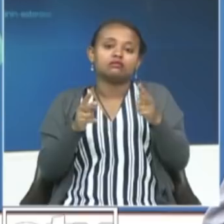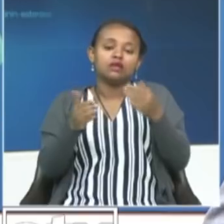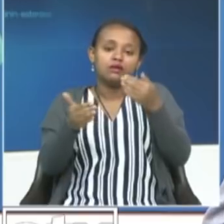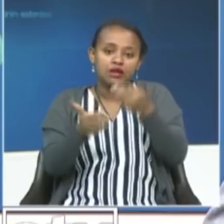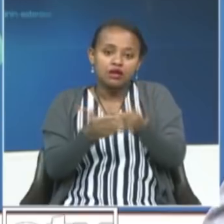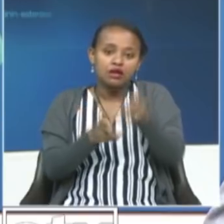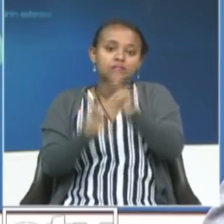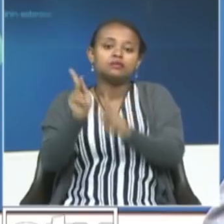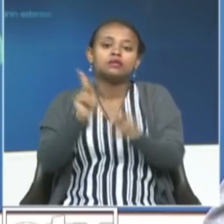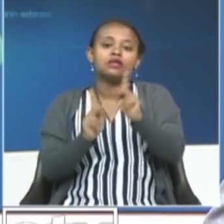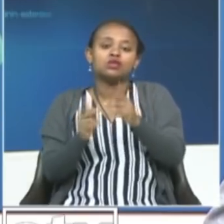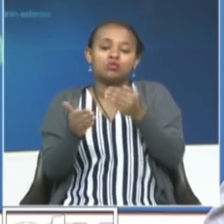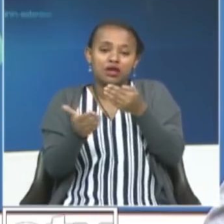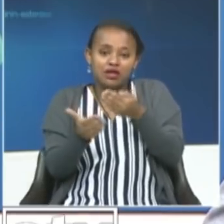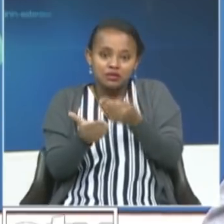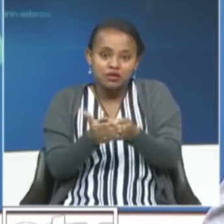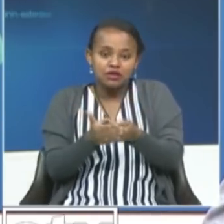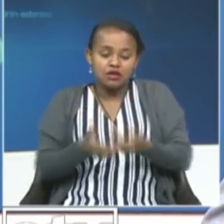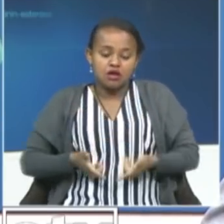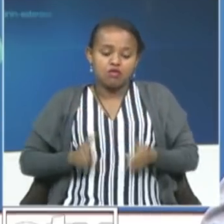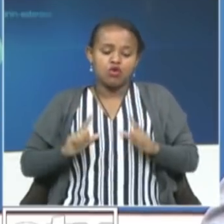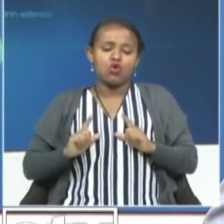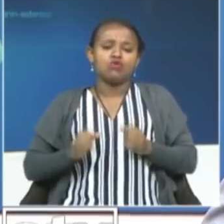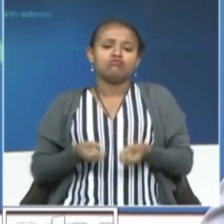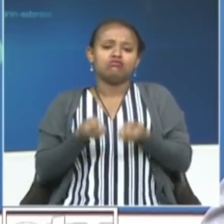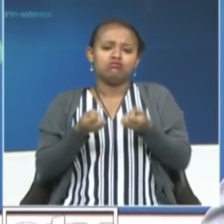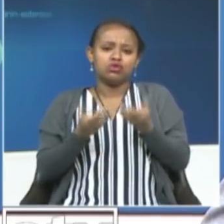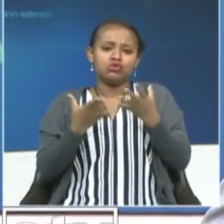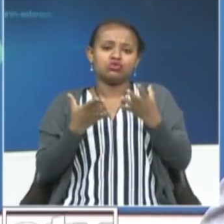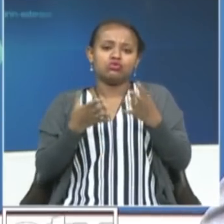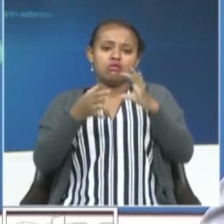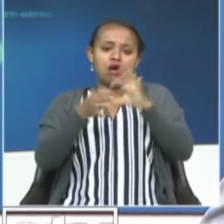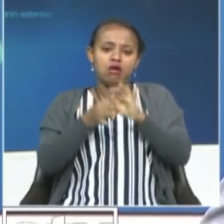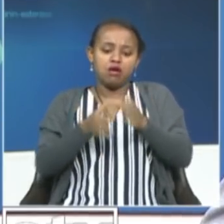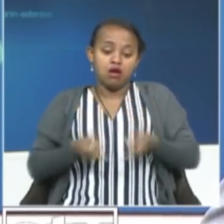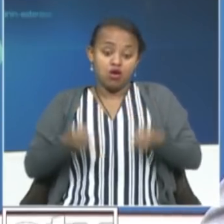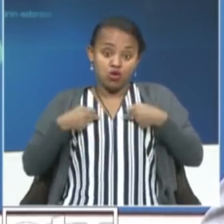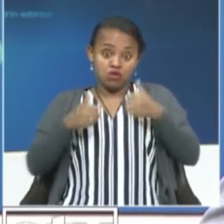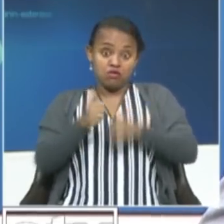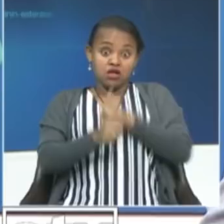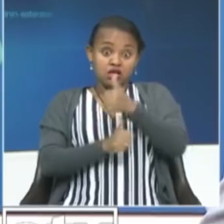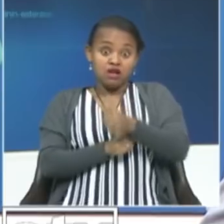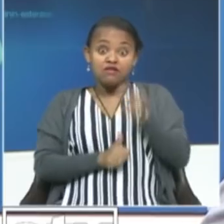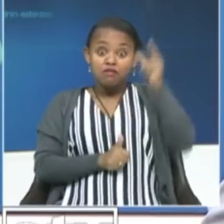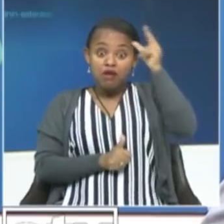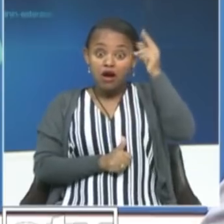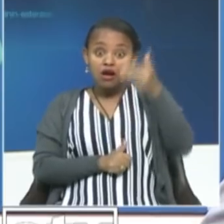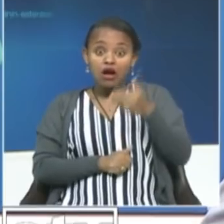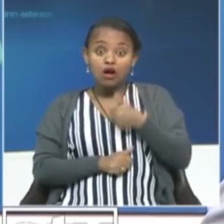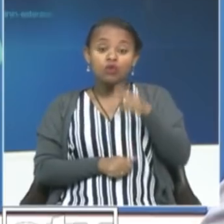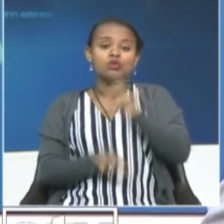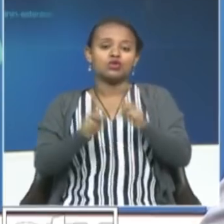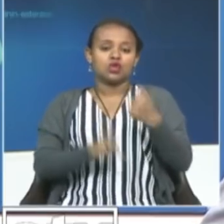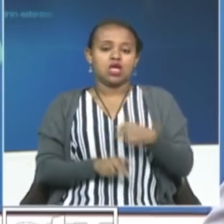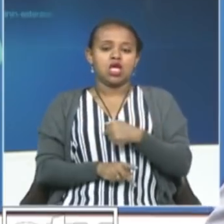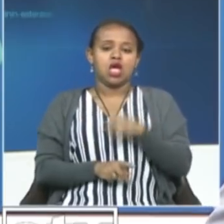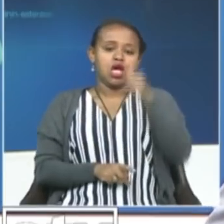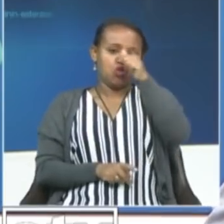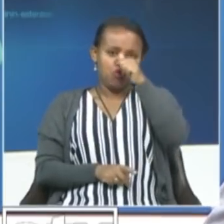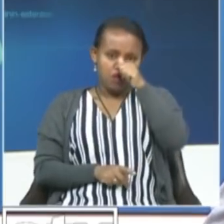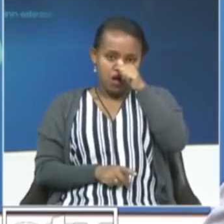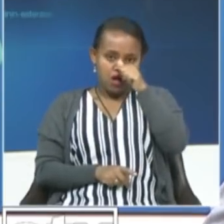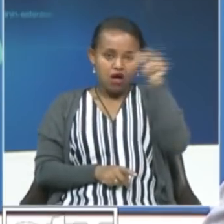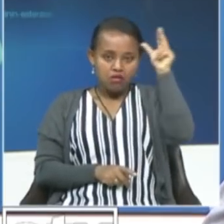ወይም ማህበረሰቡ በቅርበት ከሚኖሩ ብዙ ማህበራዊ ህይወትን የማሳለፍ ባህል ካሉት ህብረተሰቦች የኛ የኢትዮጵያ